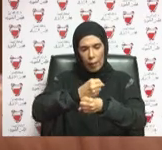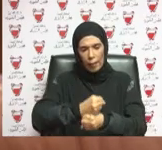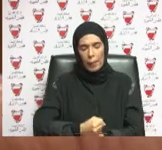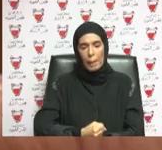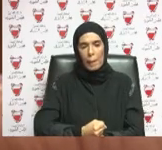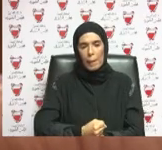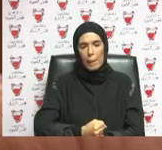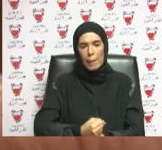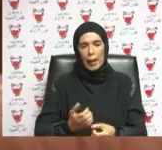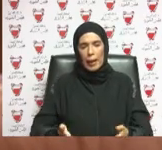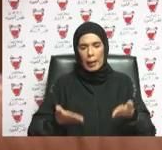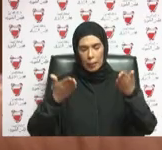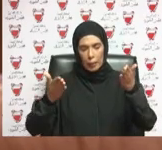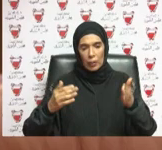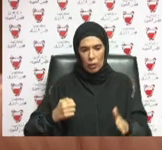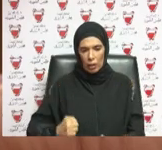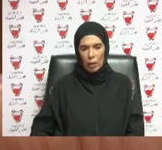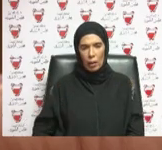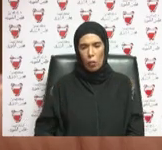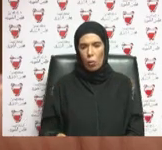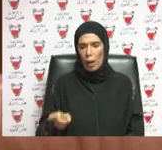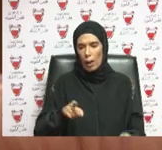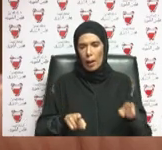أجل خدمة البحرين وأهلها.